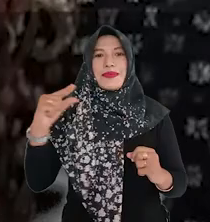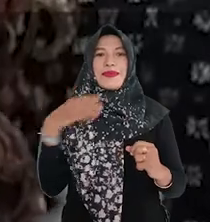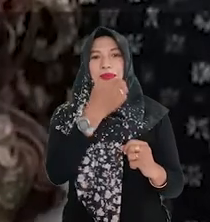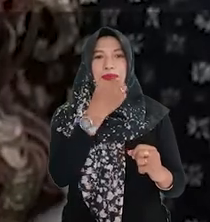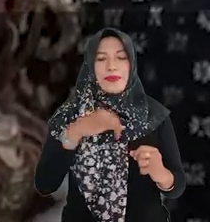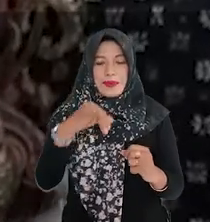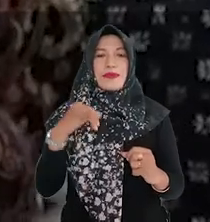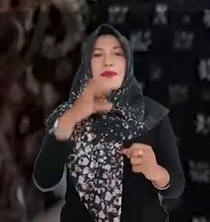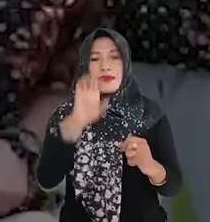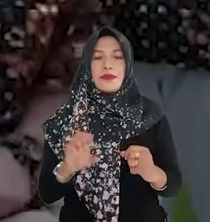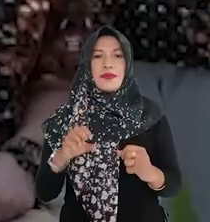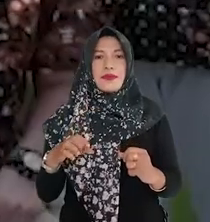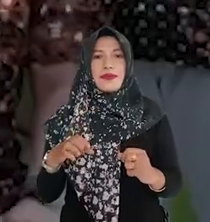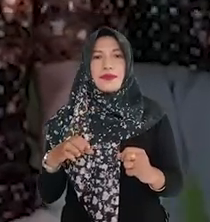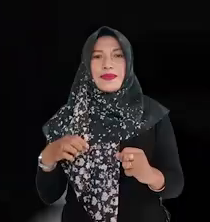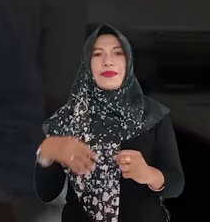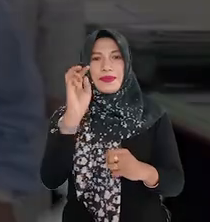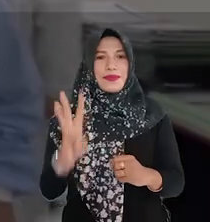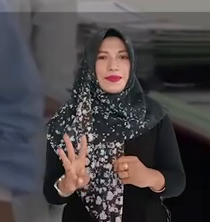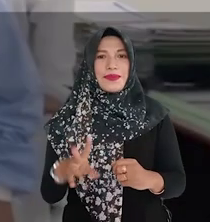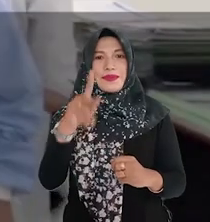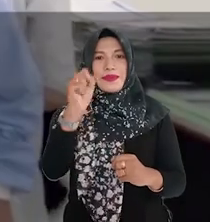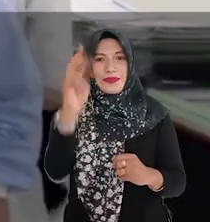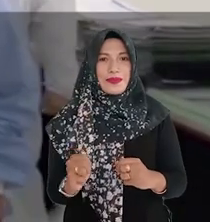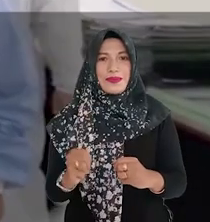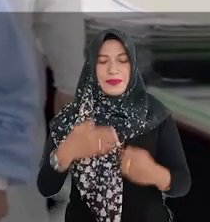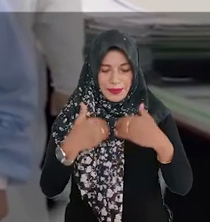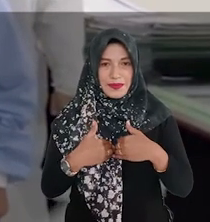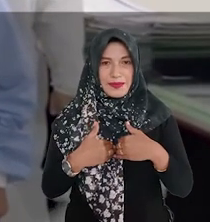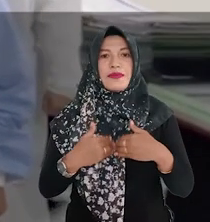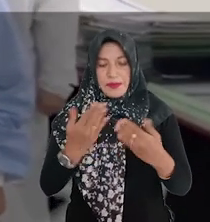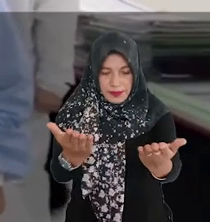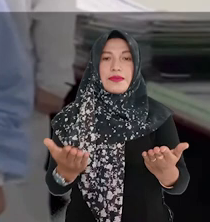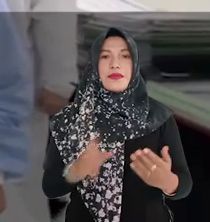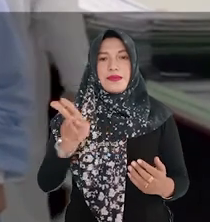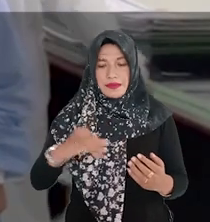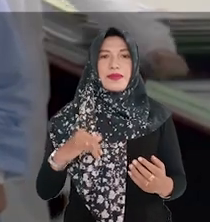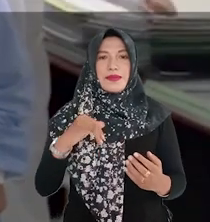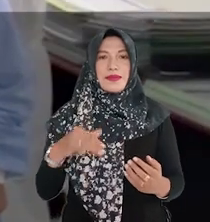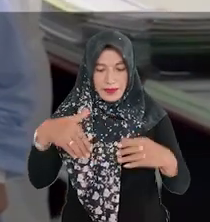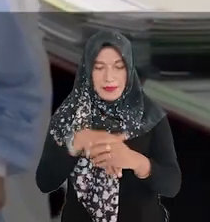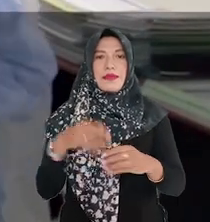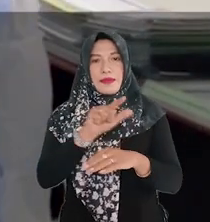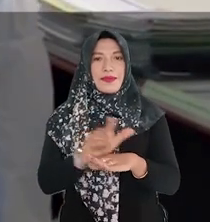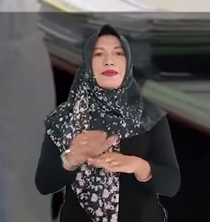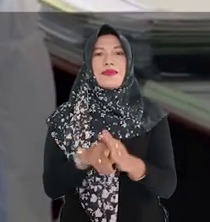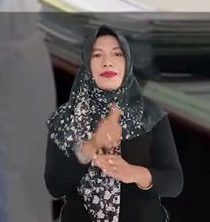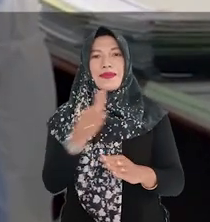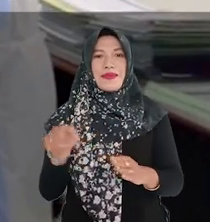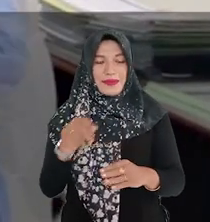gunakan obat sesuai efikasi keenam kyb paru berikan hak yang sama dalam